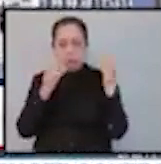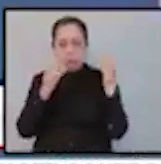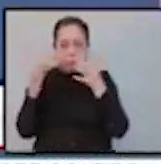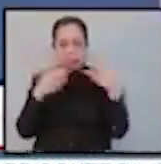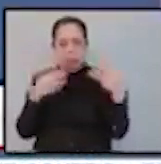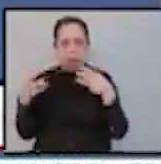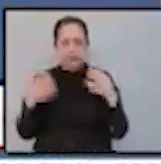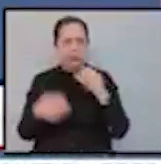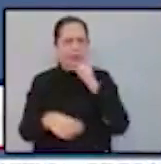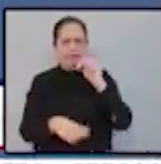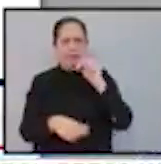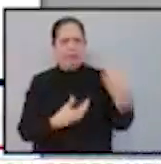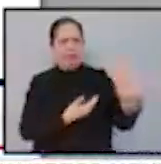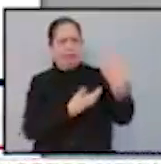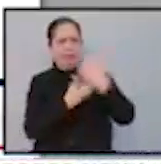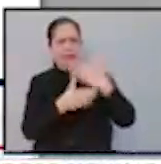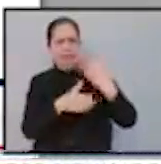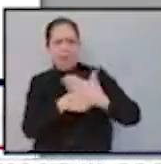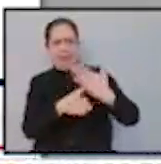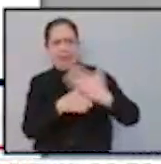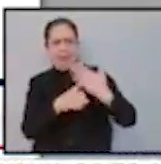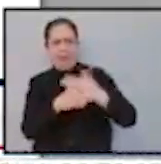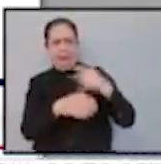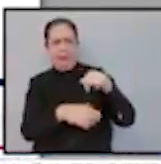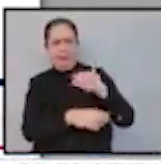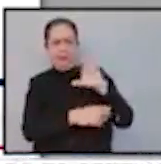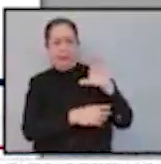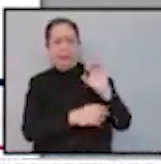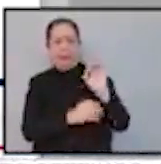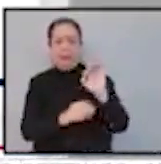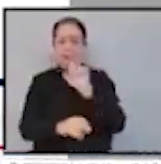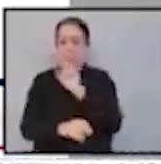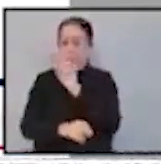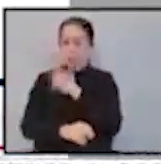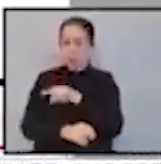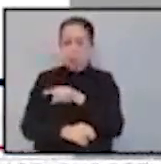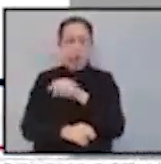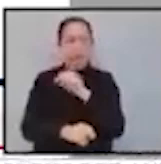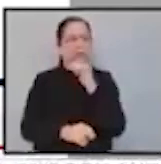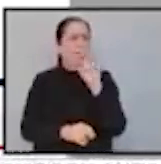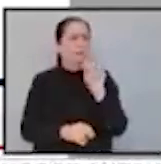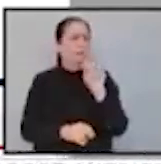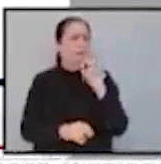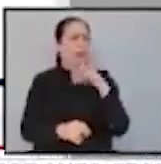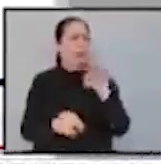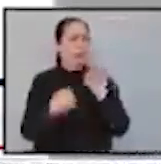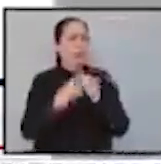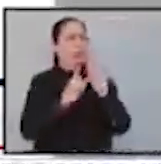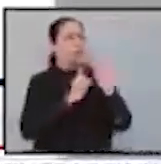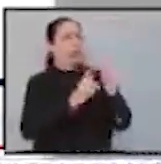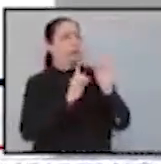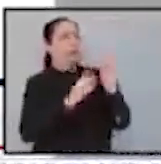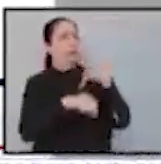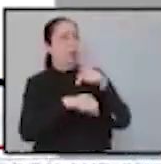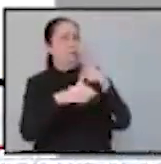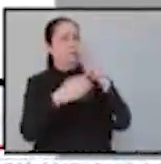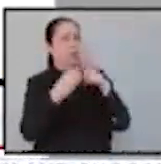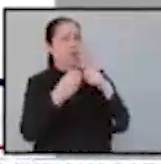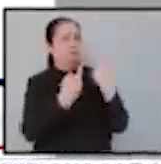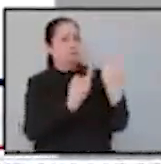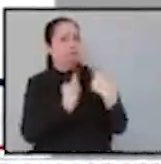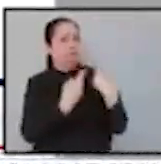manghimasok pa rito ang ICC. Kung siya ang tatanungin, hindi na rin anya dapat pang sumagot ang Pilipinas sa naging pahayag ng